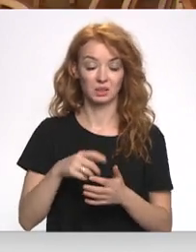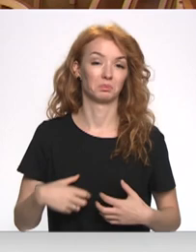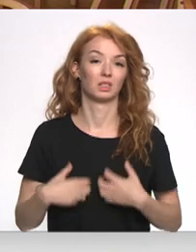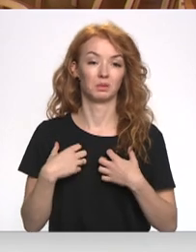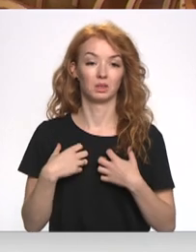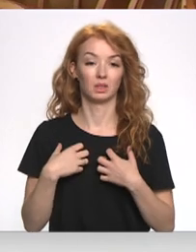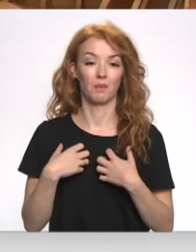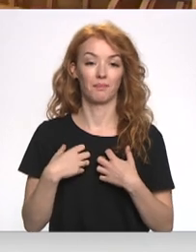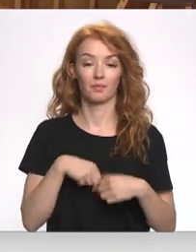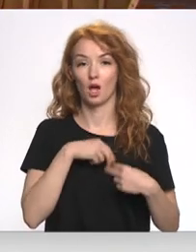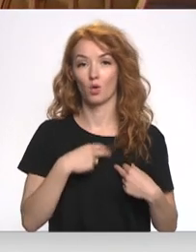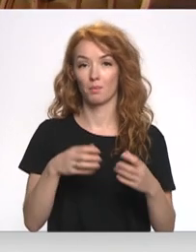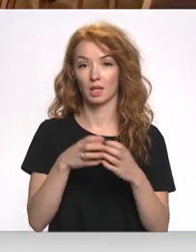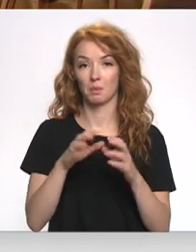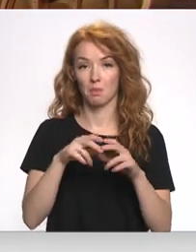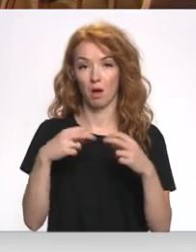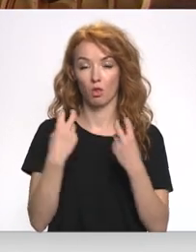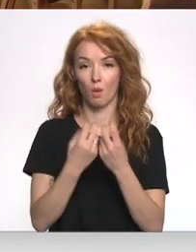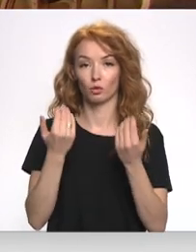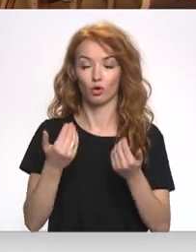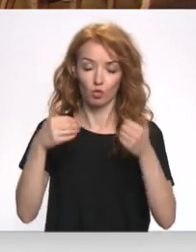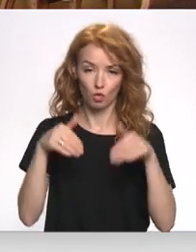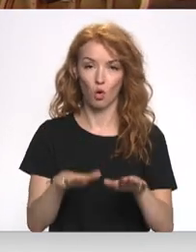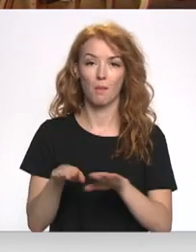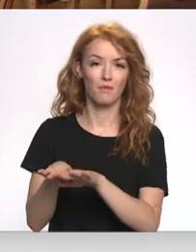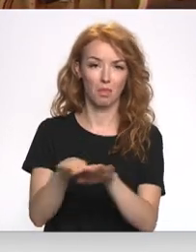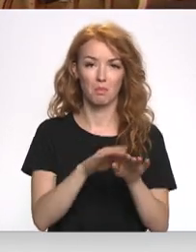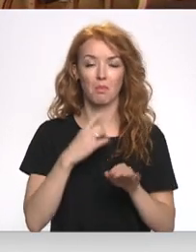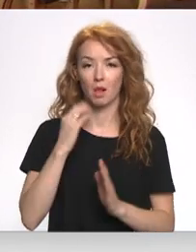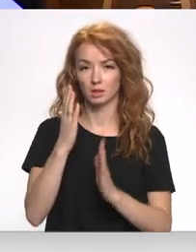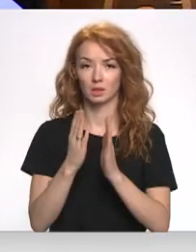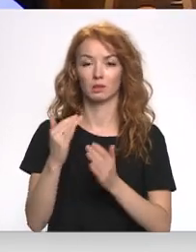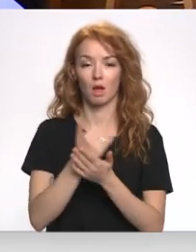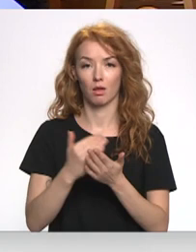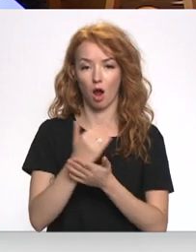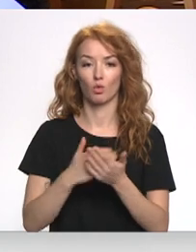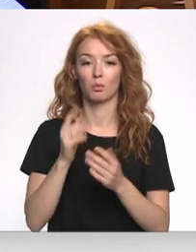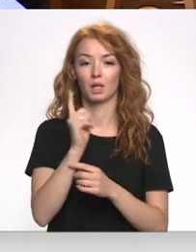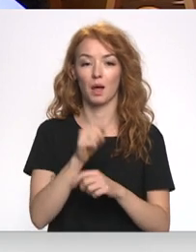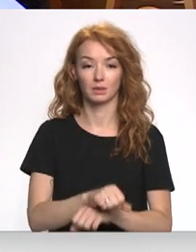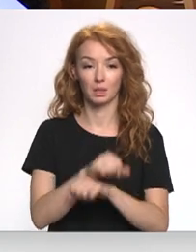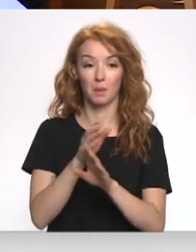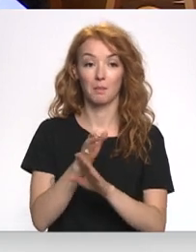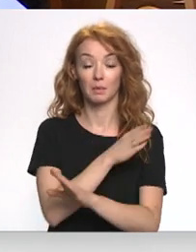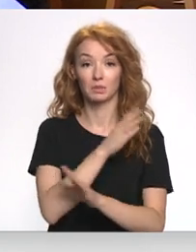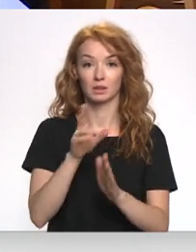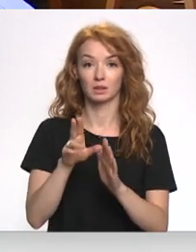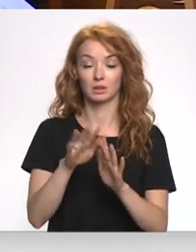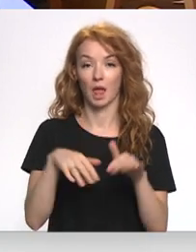dramatiski. Arodbiedrības padoma šodien vienbalsīgi lēma rīkot atkārtotu brīdinājumu streiku īsti pirms Saeimas